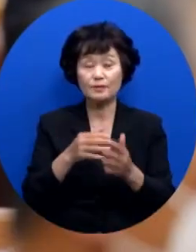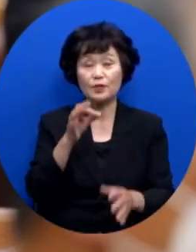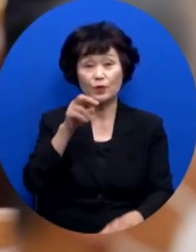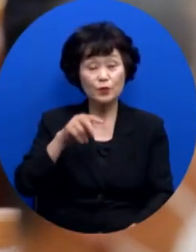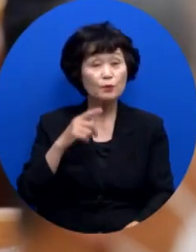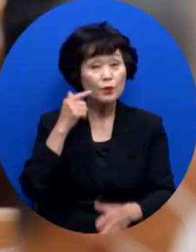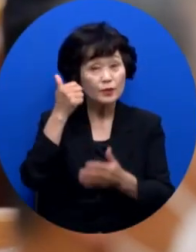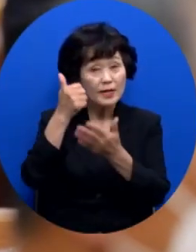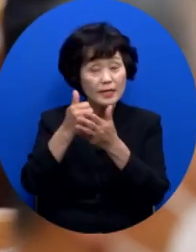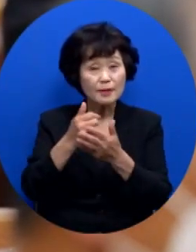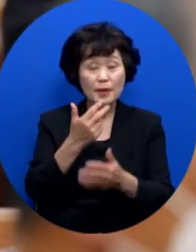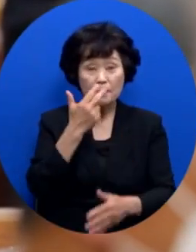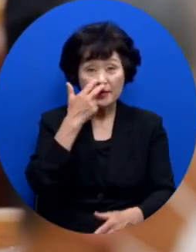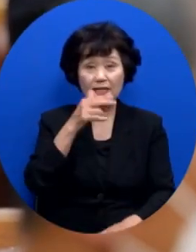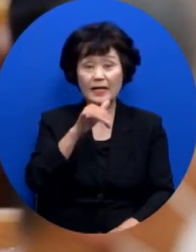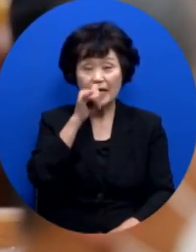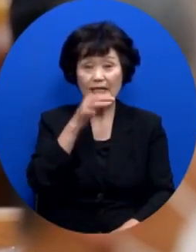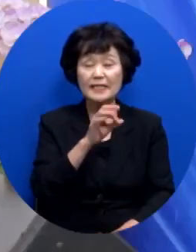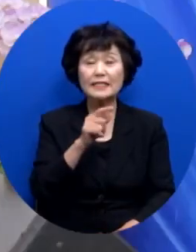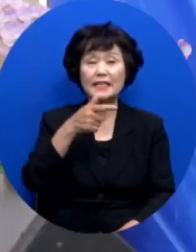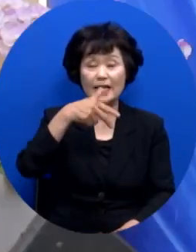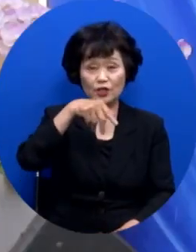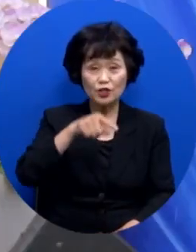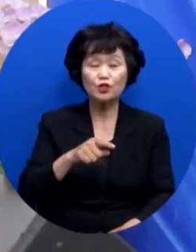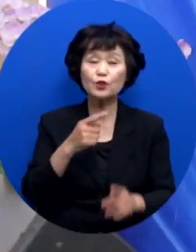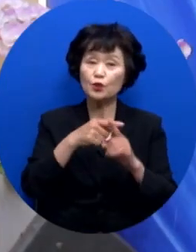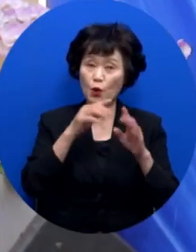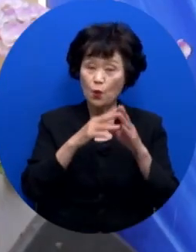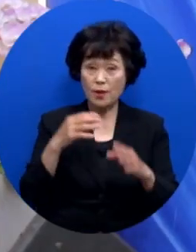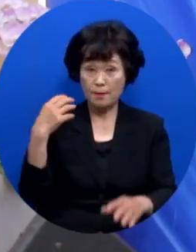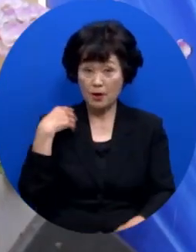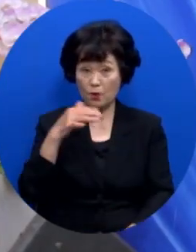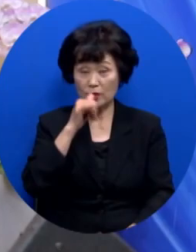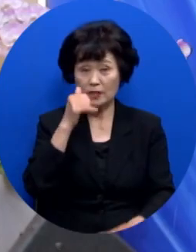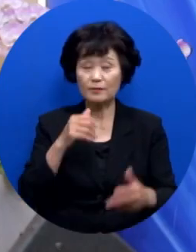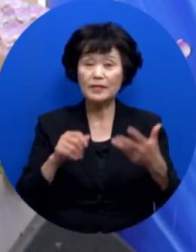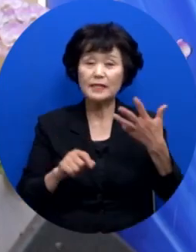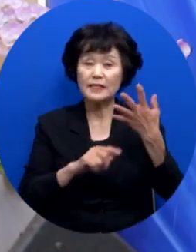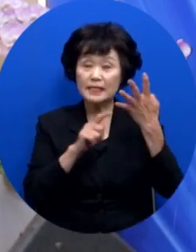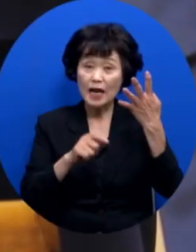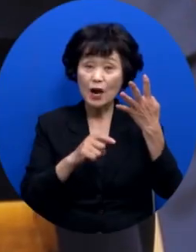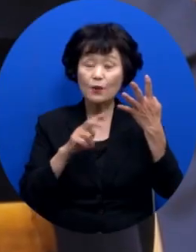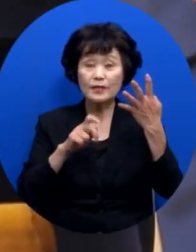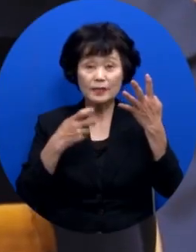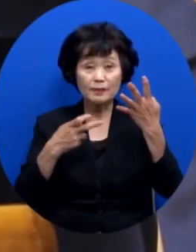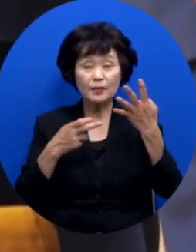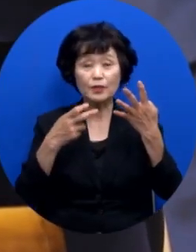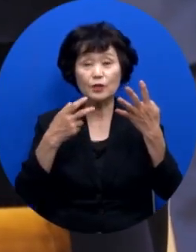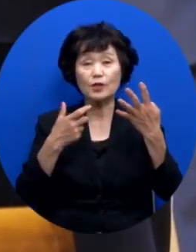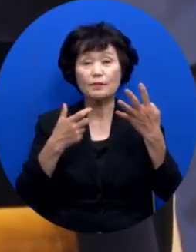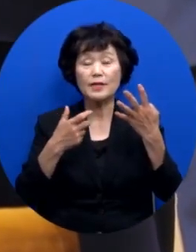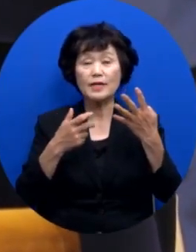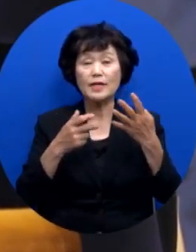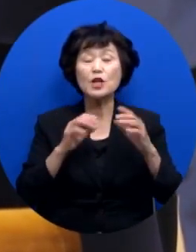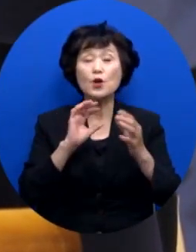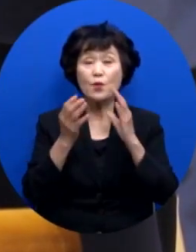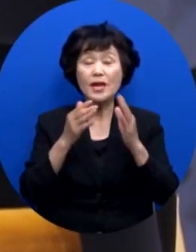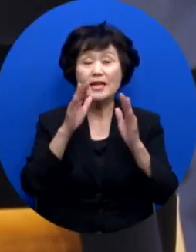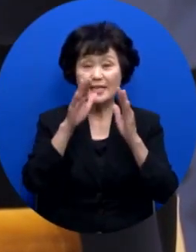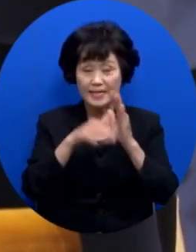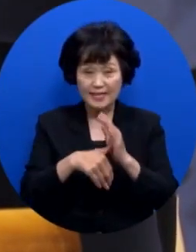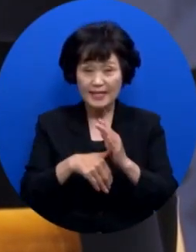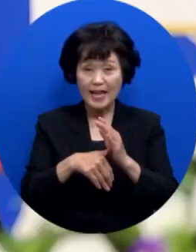목사는 평택에 있는 안중교회를 시무하고 있으며 지난 4월 12일 67차 총회 연차 회의에서